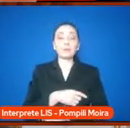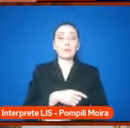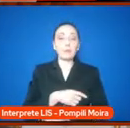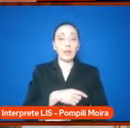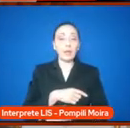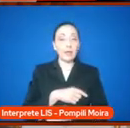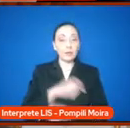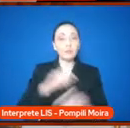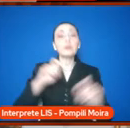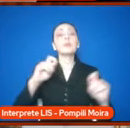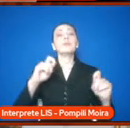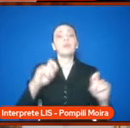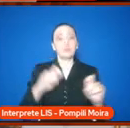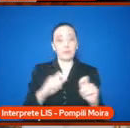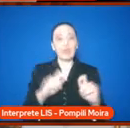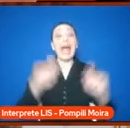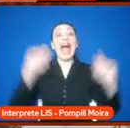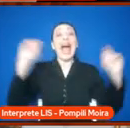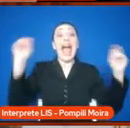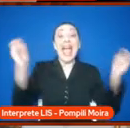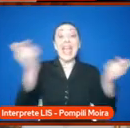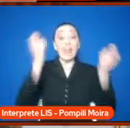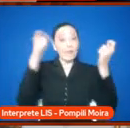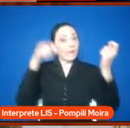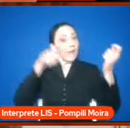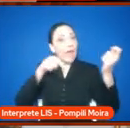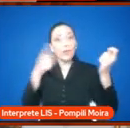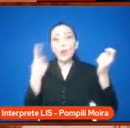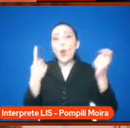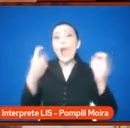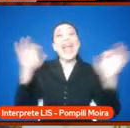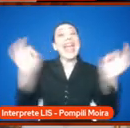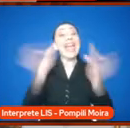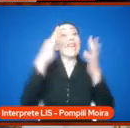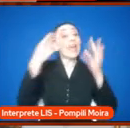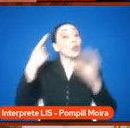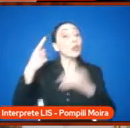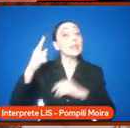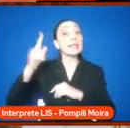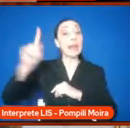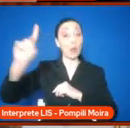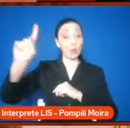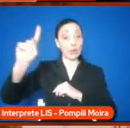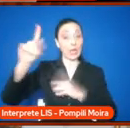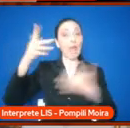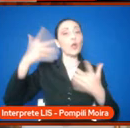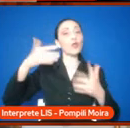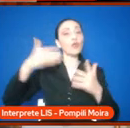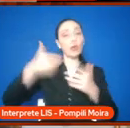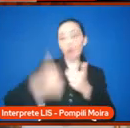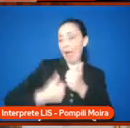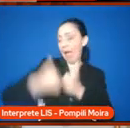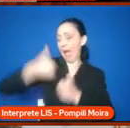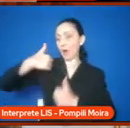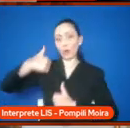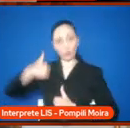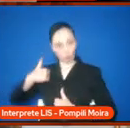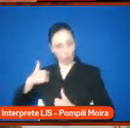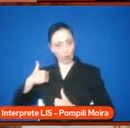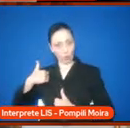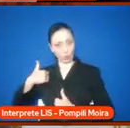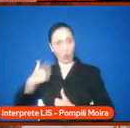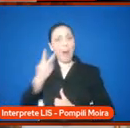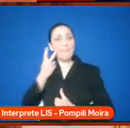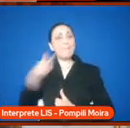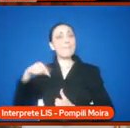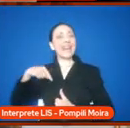straordinario che ha ripreso giustamente il tema che era previsto per l'anno scorso di ripensare il futuro, credo che sia